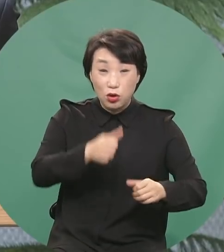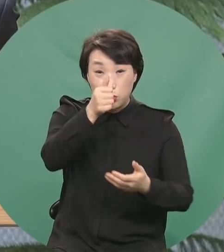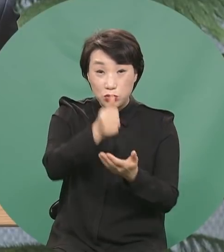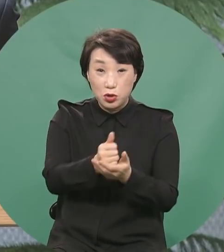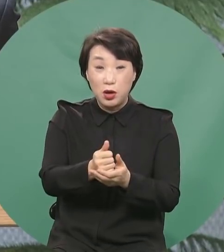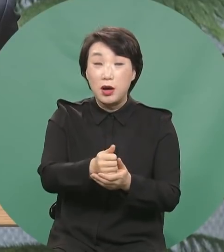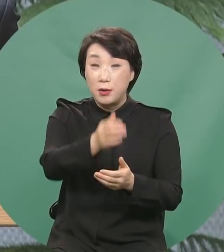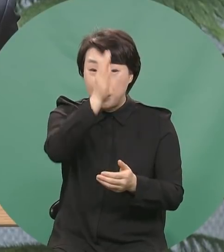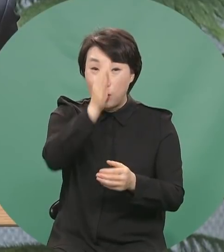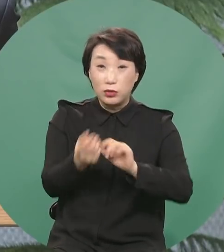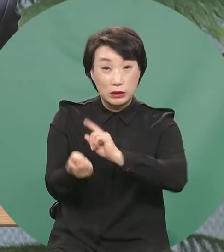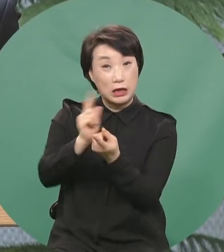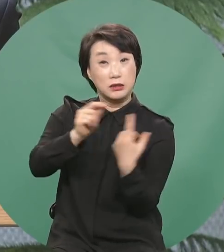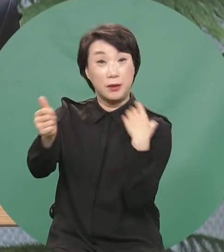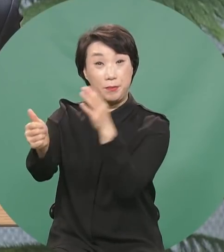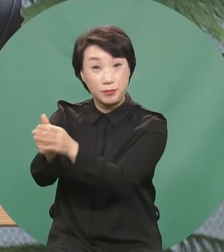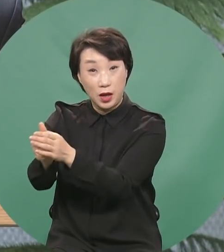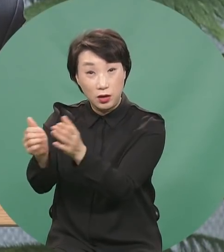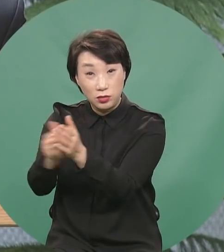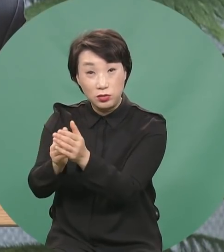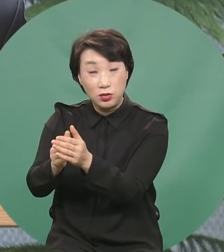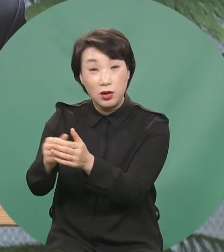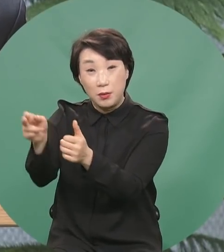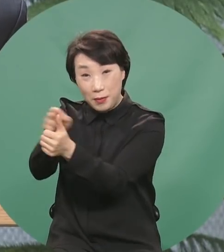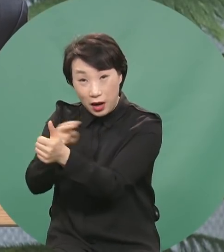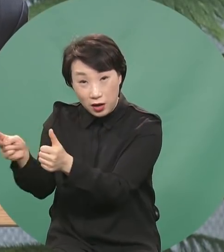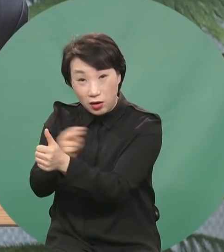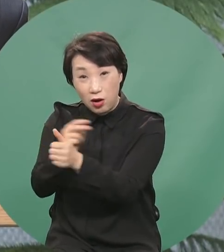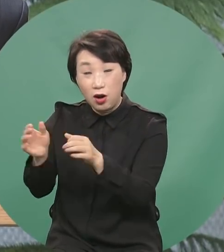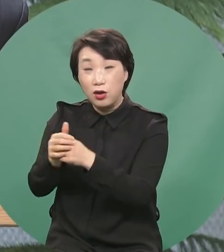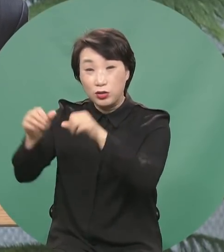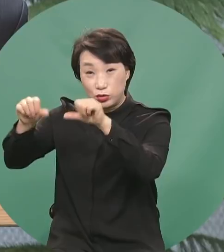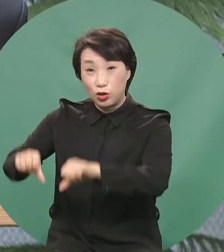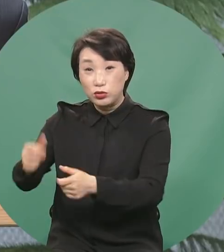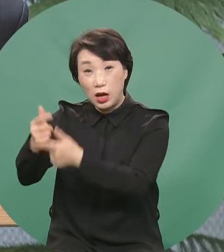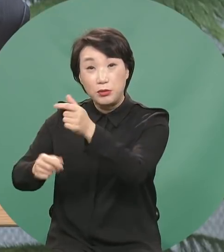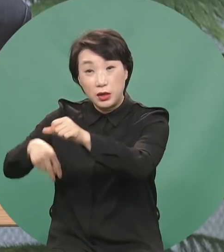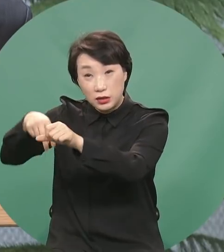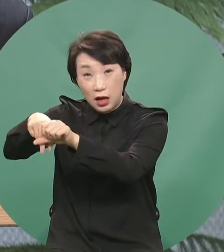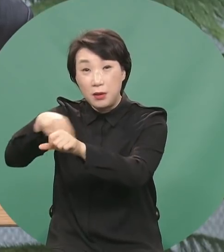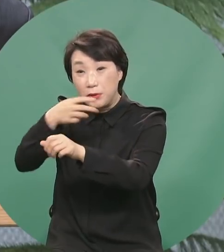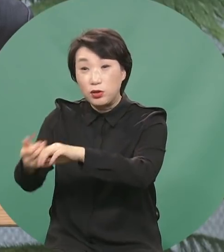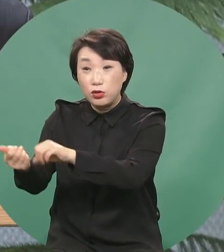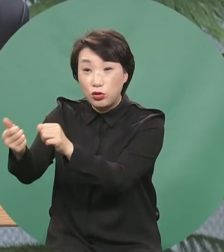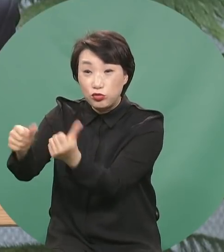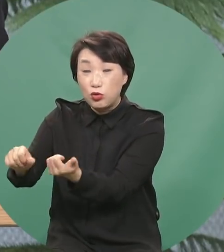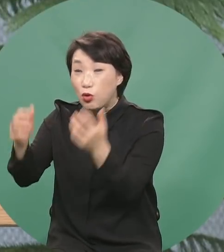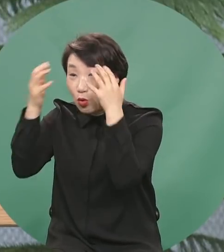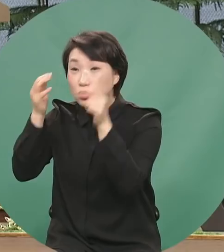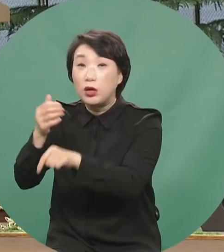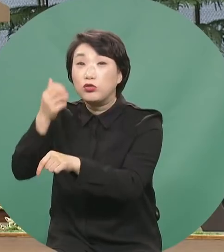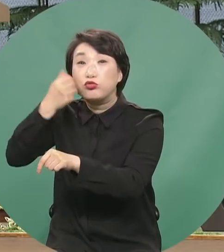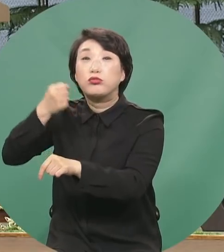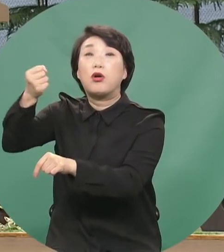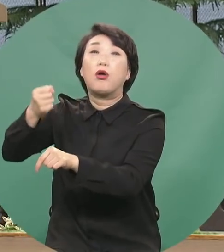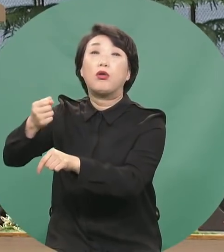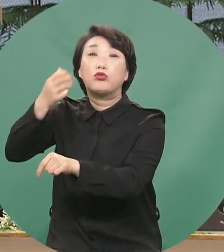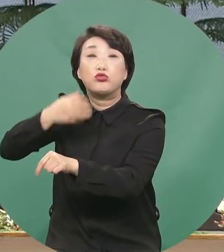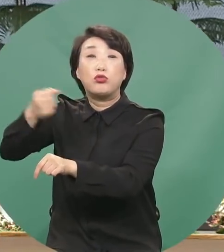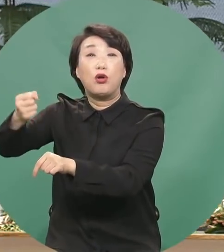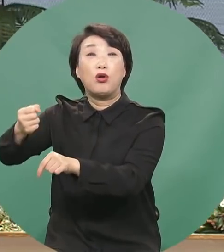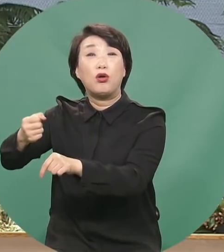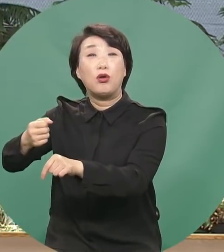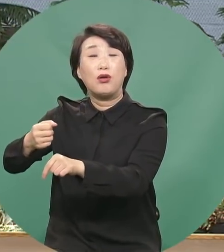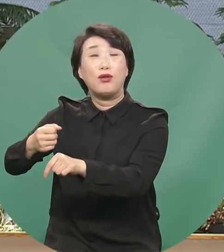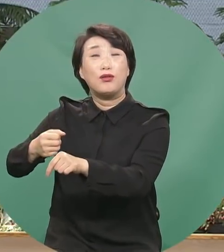죄와 질병을 담당하고 맞으시고 저주나무에 달리시고 피 쏟아 죽으신 고난은 누구